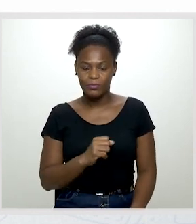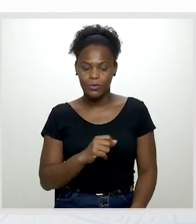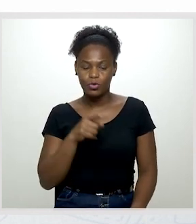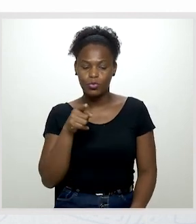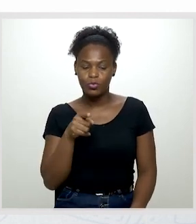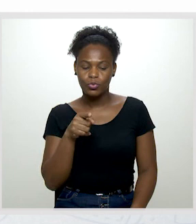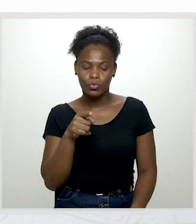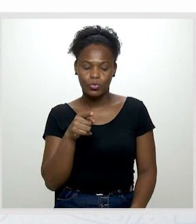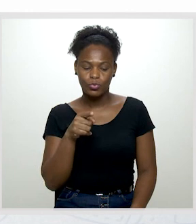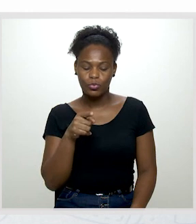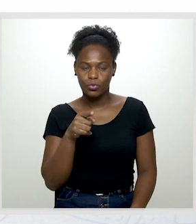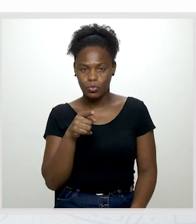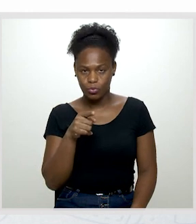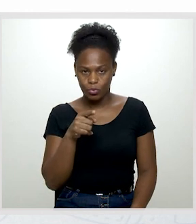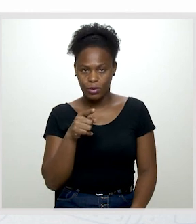tu